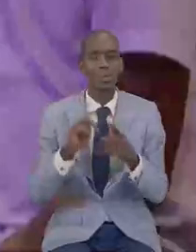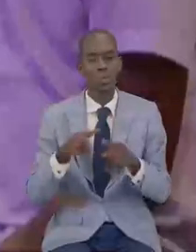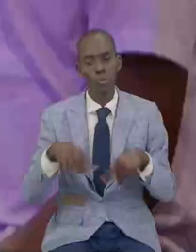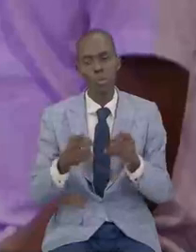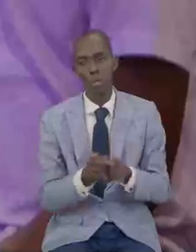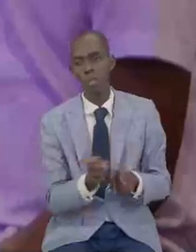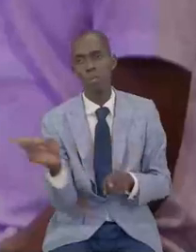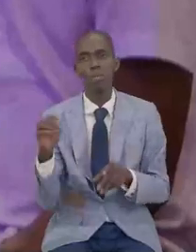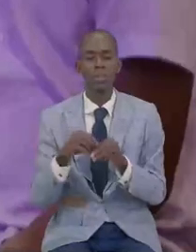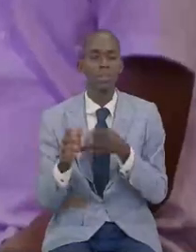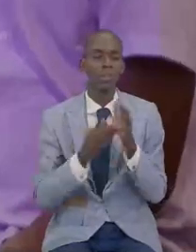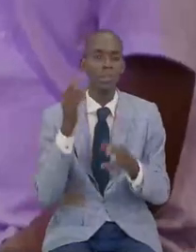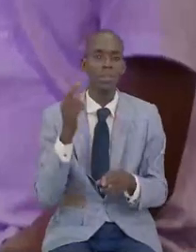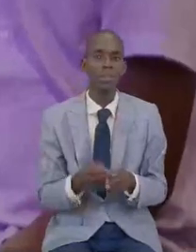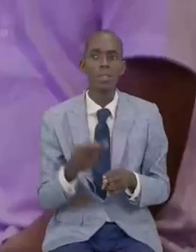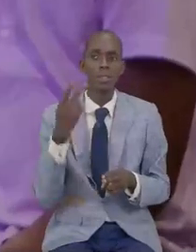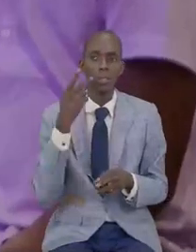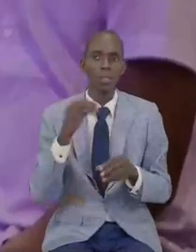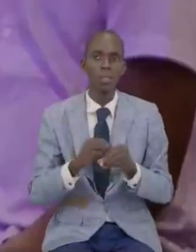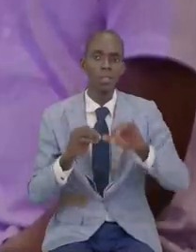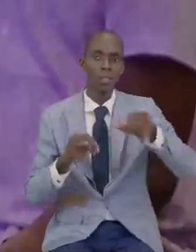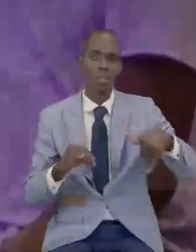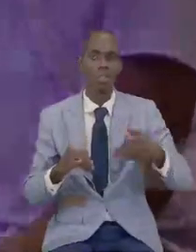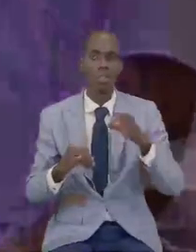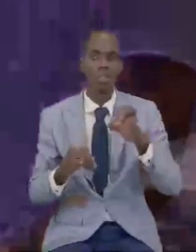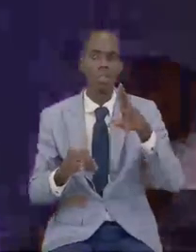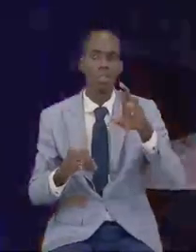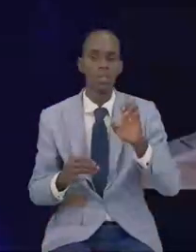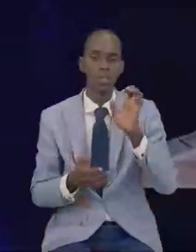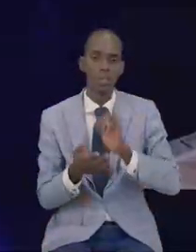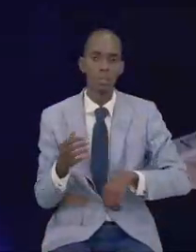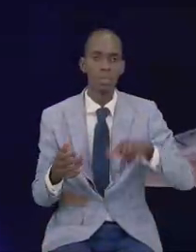Jésus-Christ. Allons à